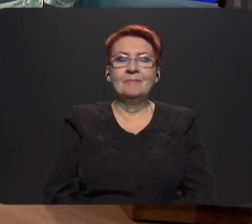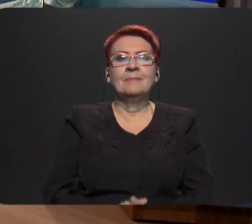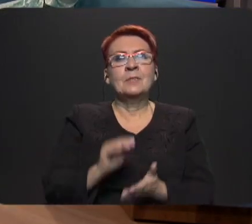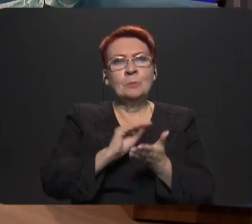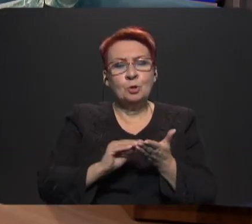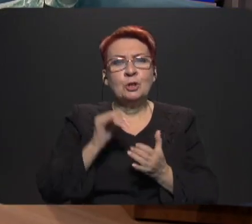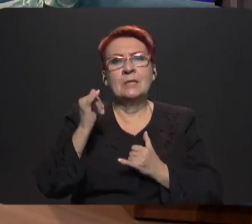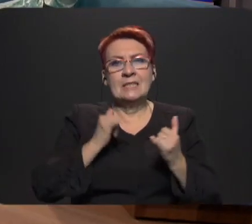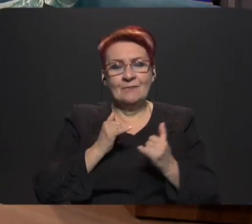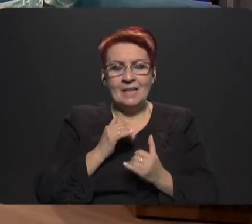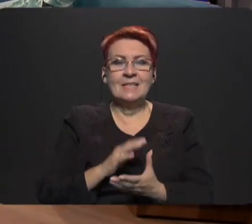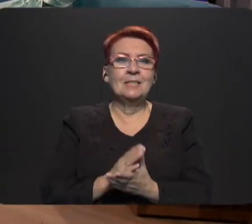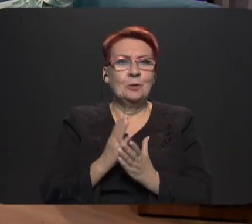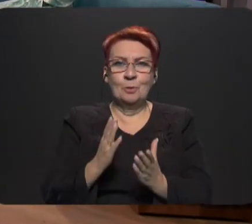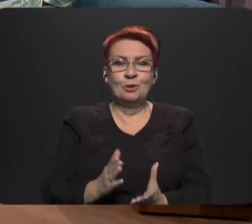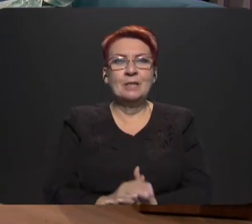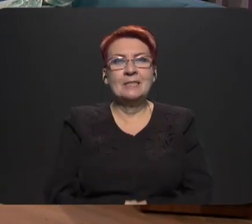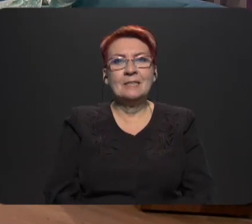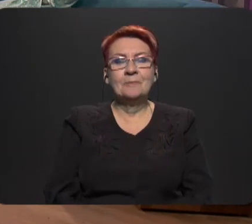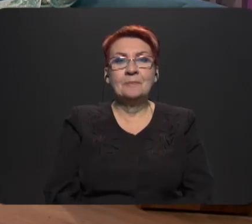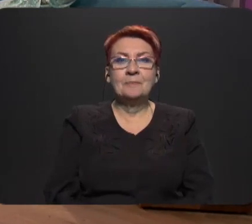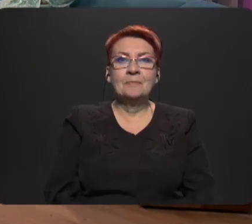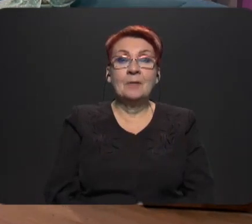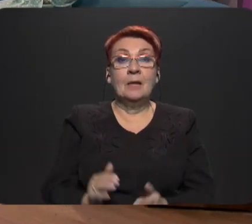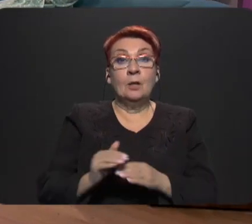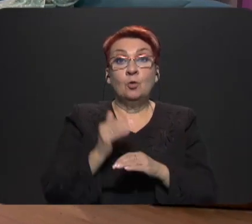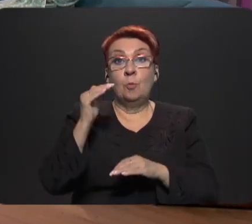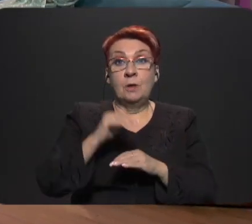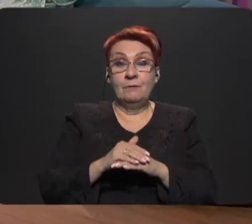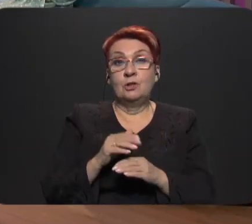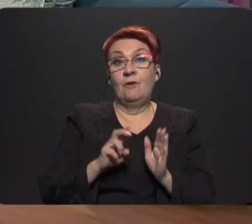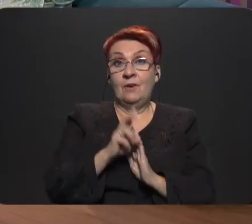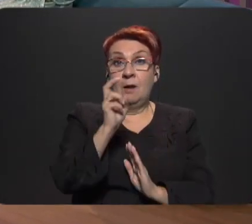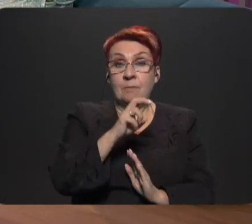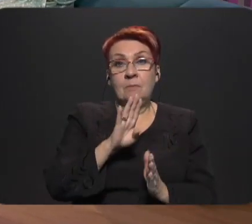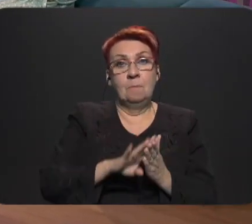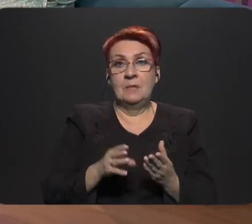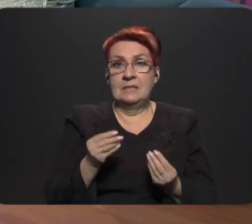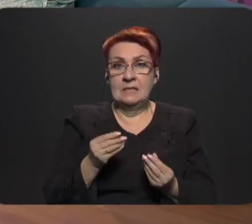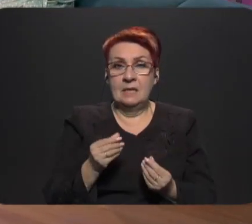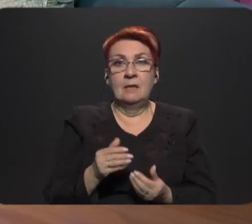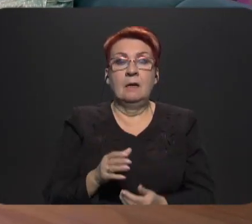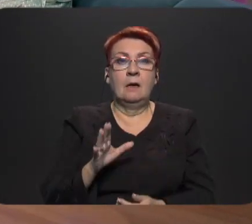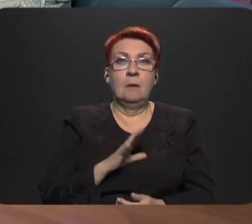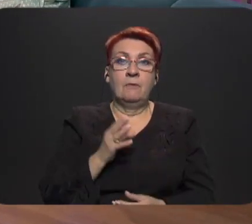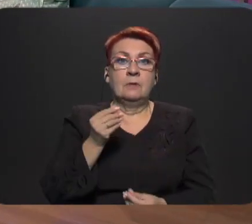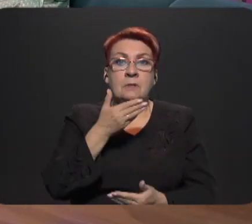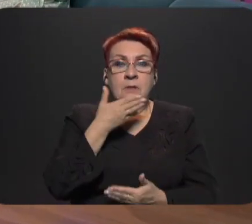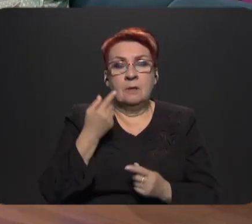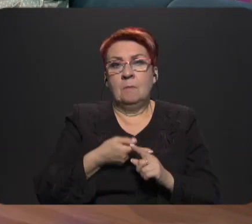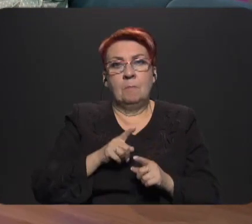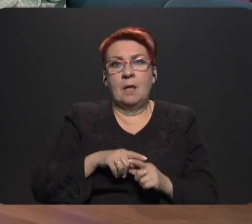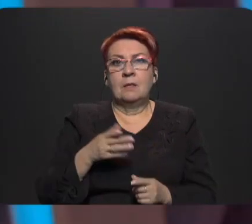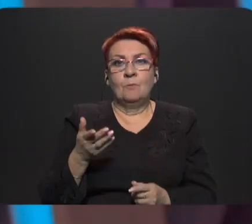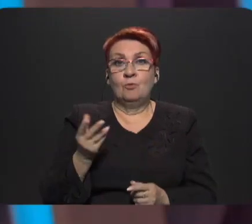вопрос@спаств.ру. И вопрос как раз оттуда следующий. Добрый вечер. Не могу ходить в храм без денег. Ищу работу, иногда совсем нет денег. И не причащаюсь